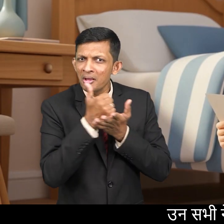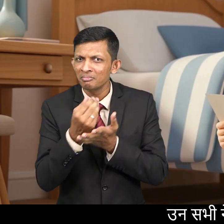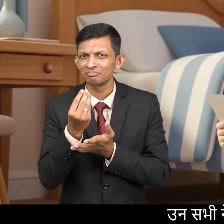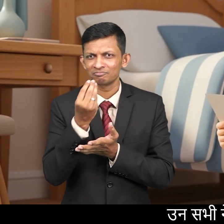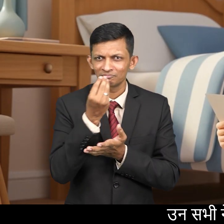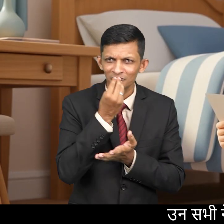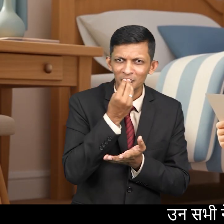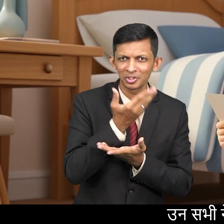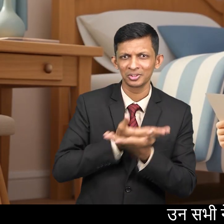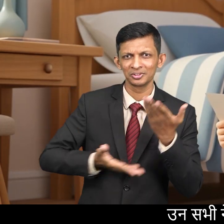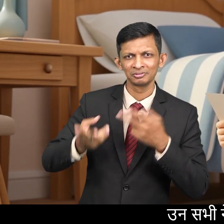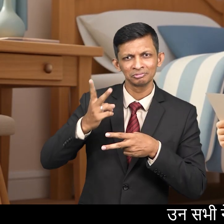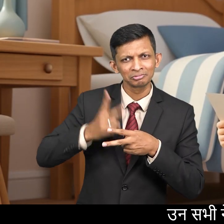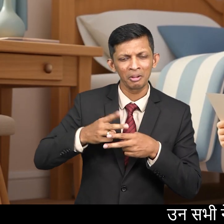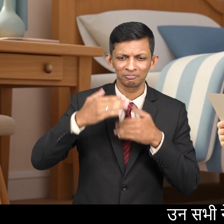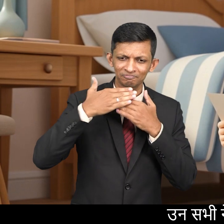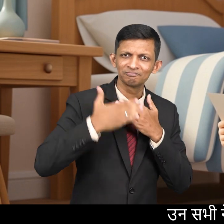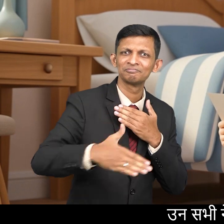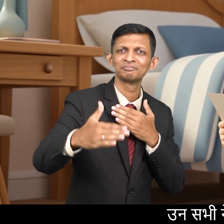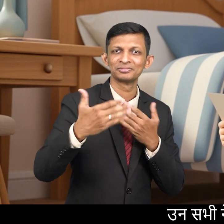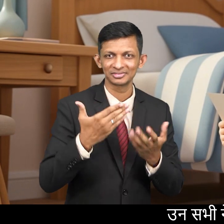में मदद की।